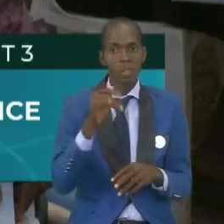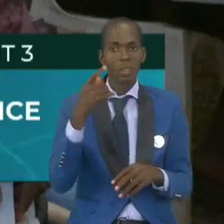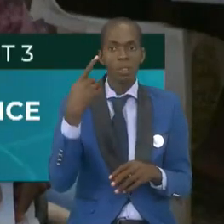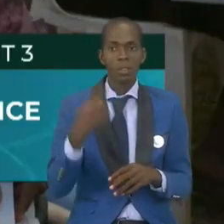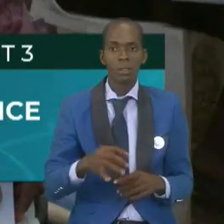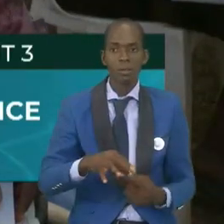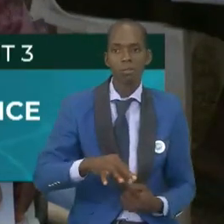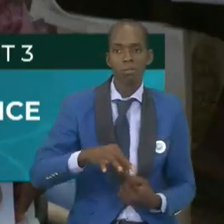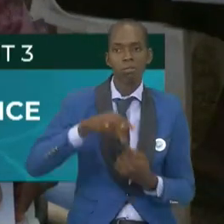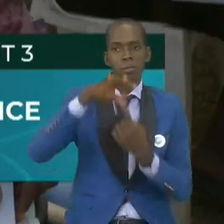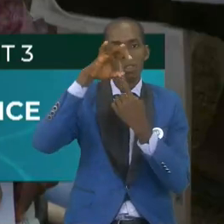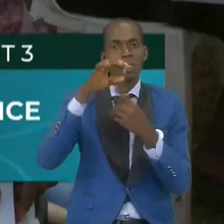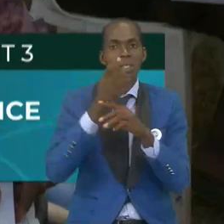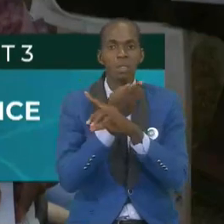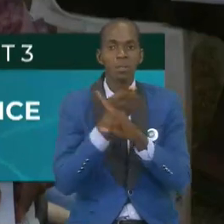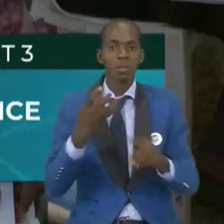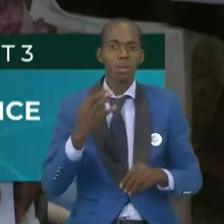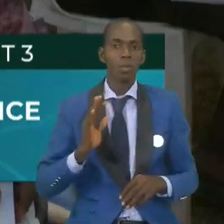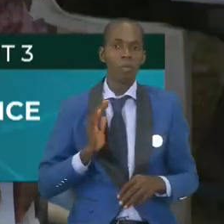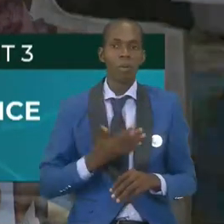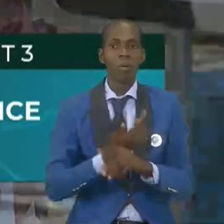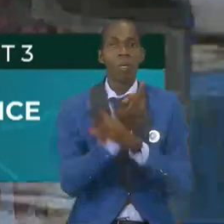la délivrance exceptionnelle